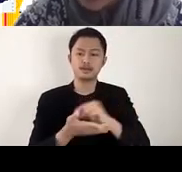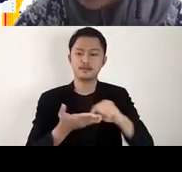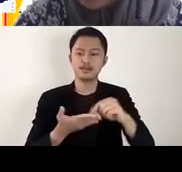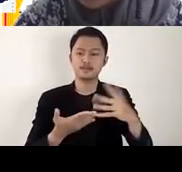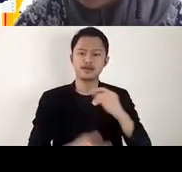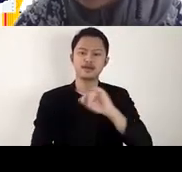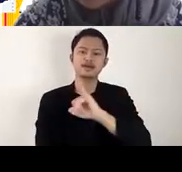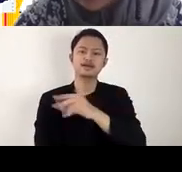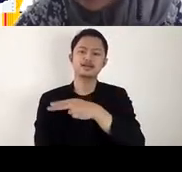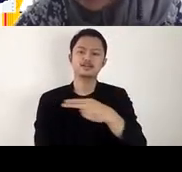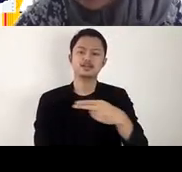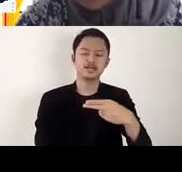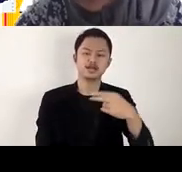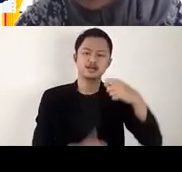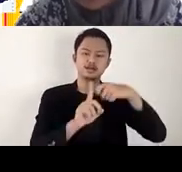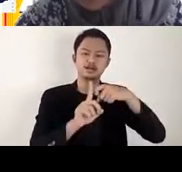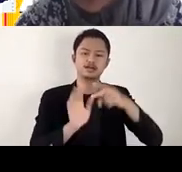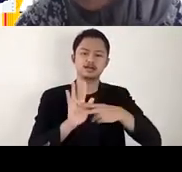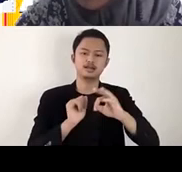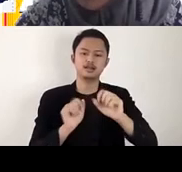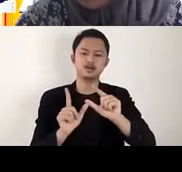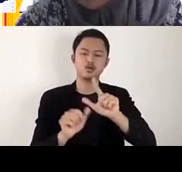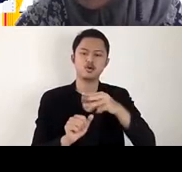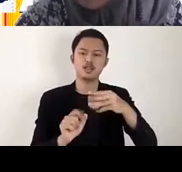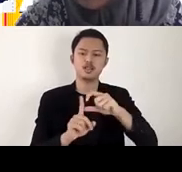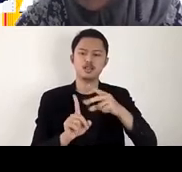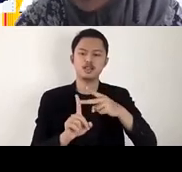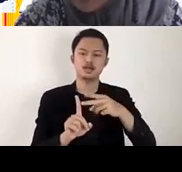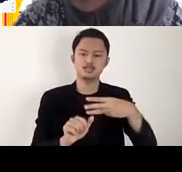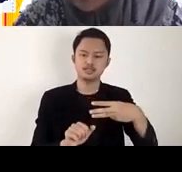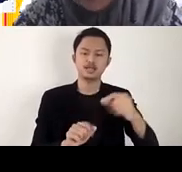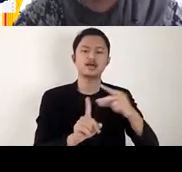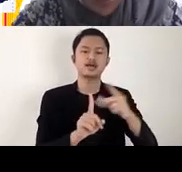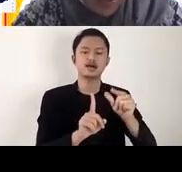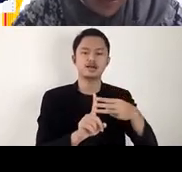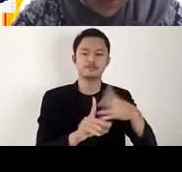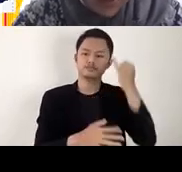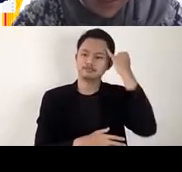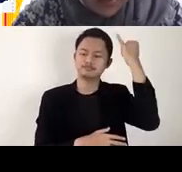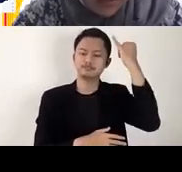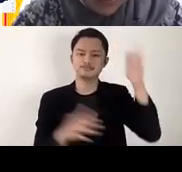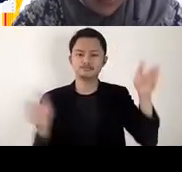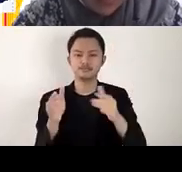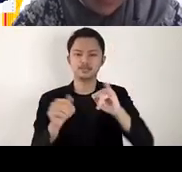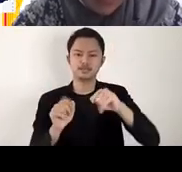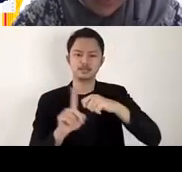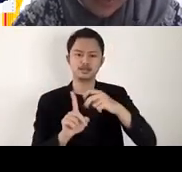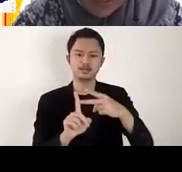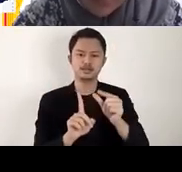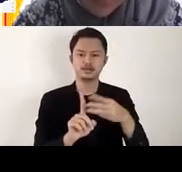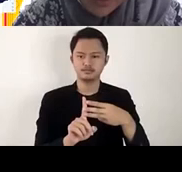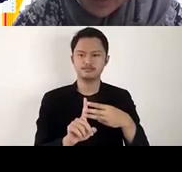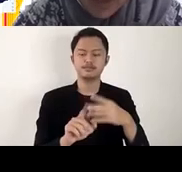Indonesia Indonesia pondasi TV atau Indonesia analis Hatton konvensionalisme Vallen Extinction salah satu